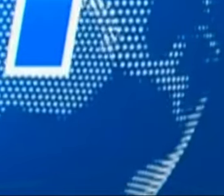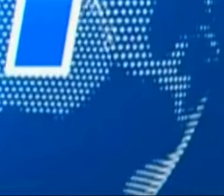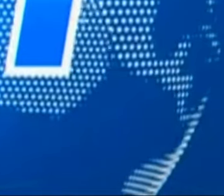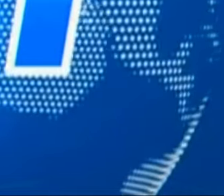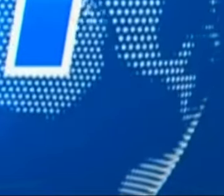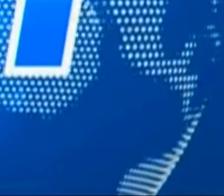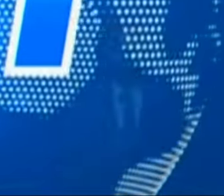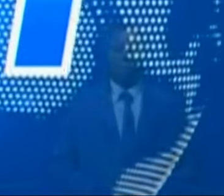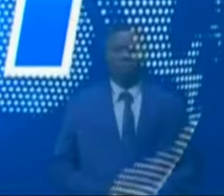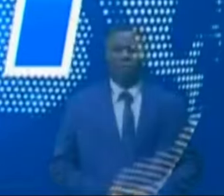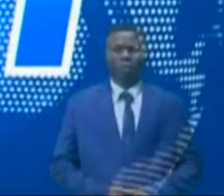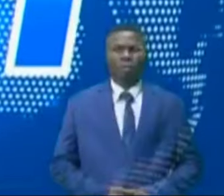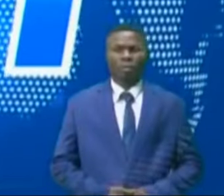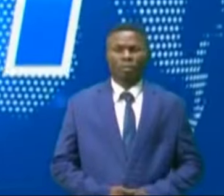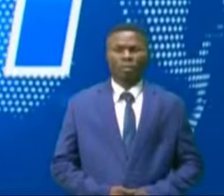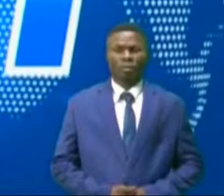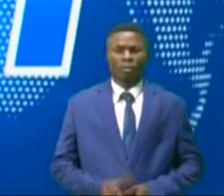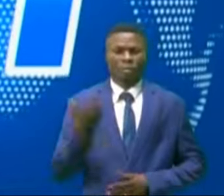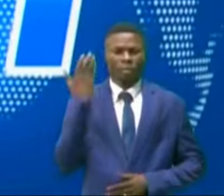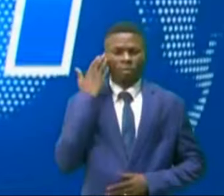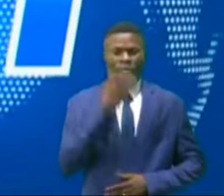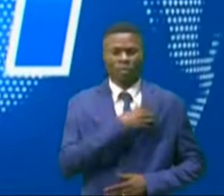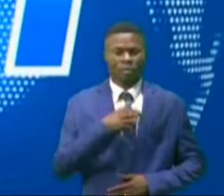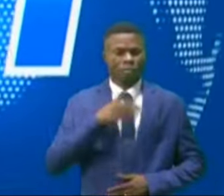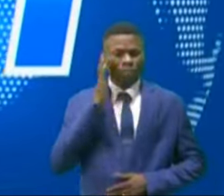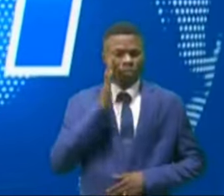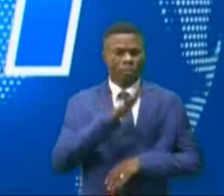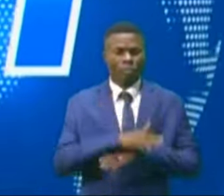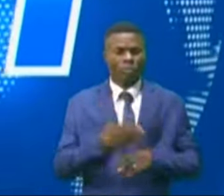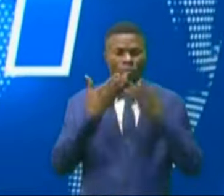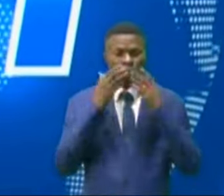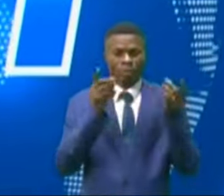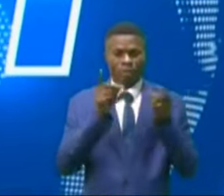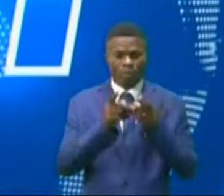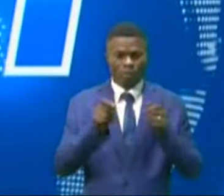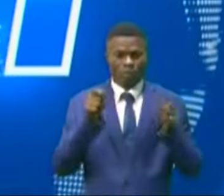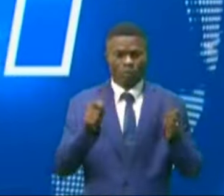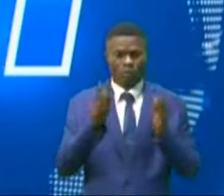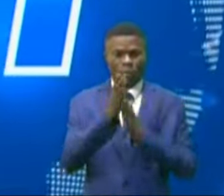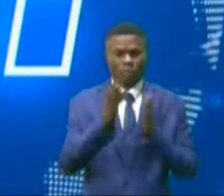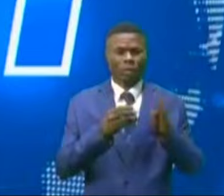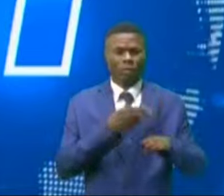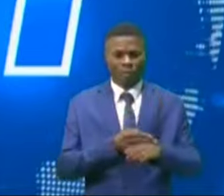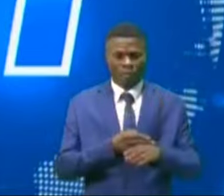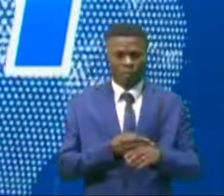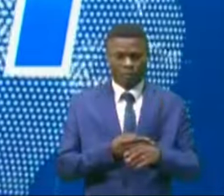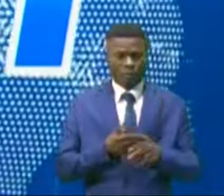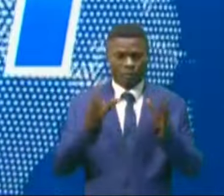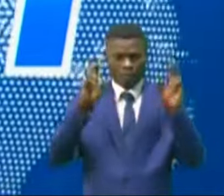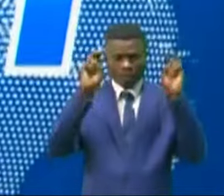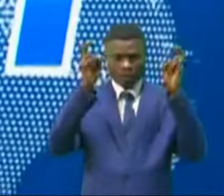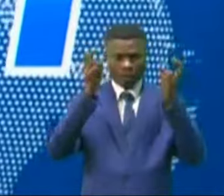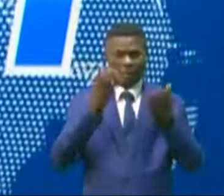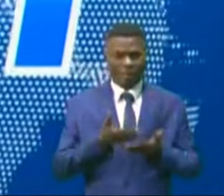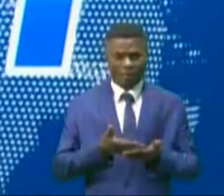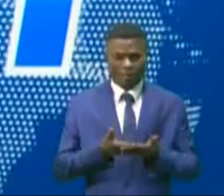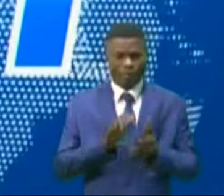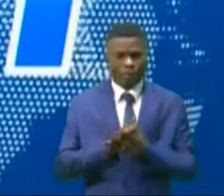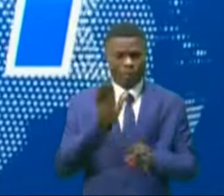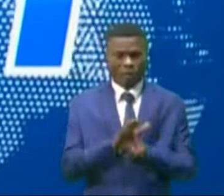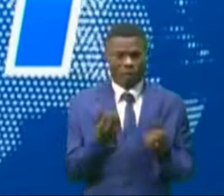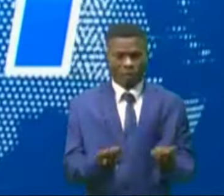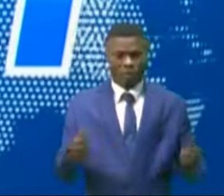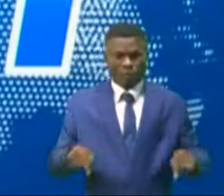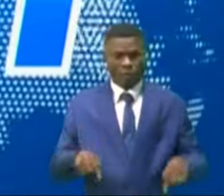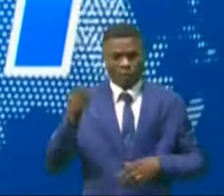19h à Kinshasa, madame, monsieur, bonsoir et merci de nous rejoindre dans cette livraison de l'actualité dont voici les sommaires. Plusieurs enfants